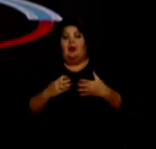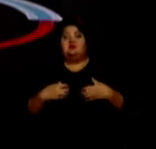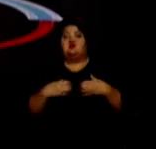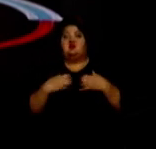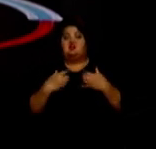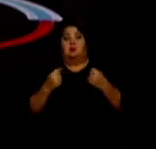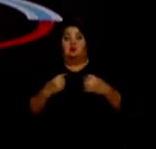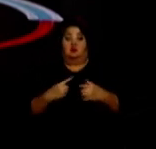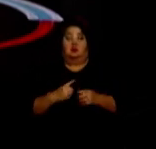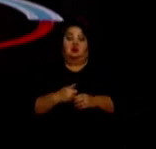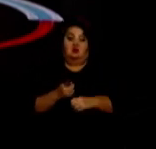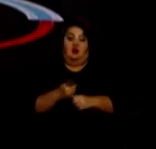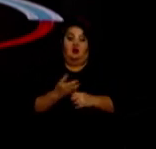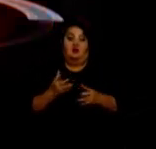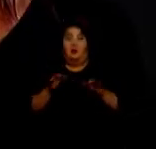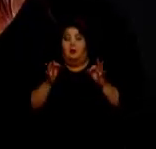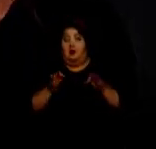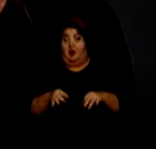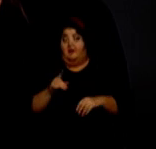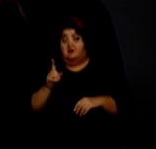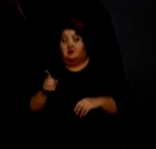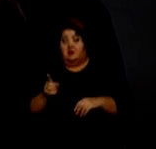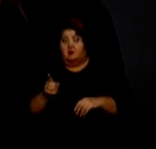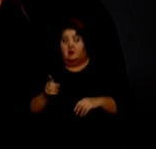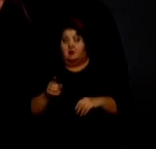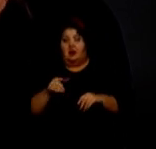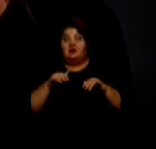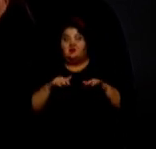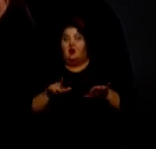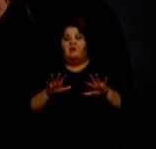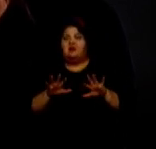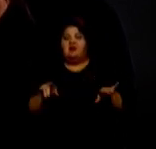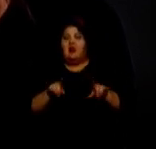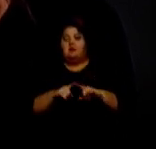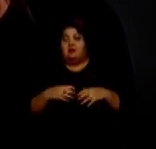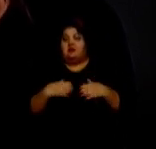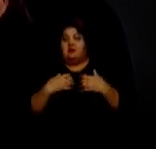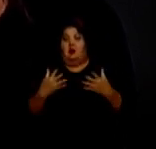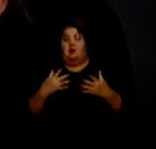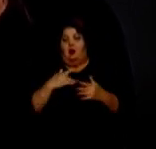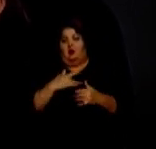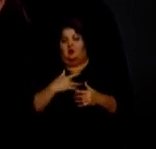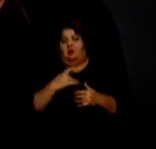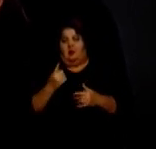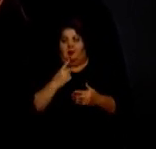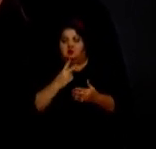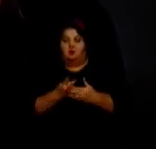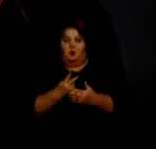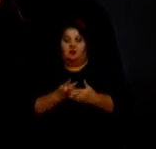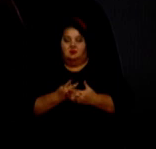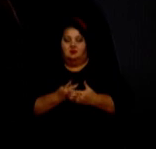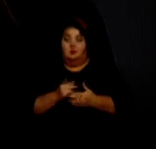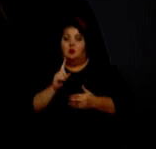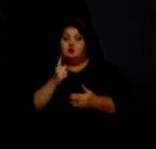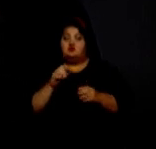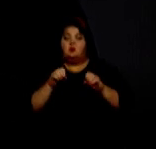трохи страхітливий. Хоча насправді там справи не такі критичні, як здається на перший погляд. Чому вирішили